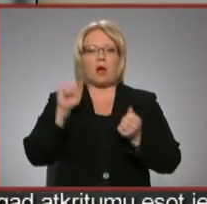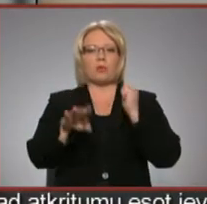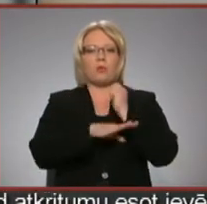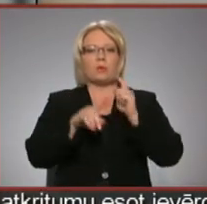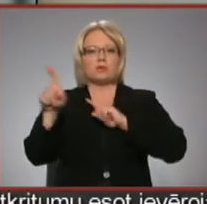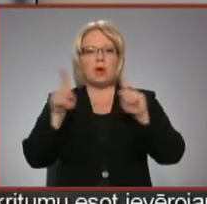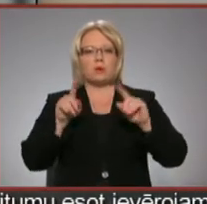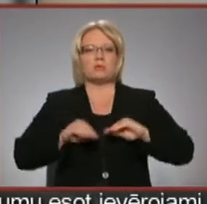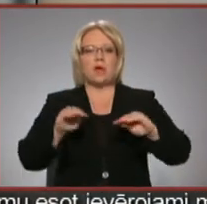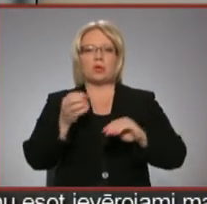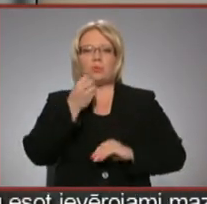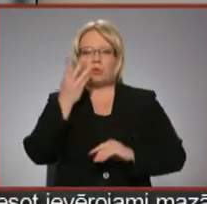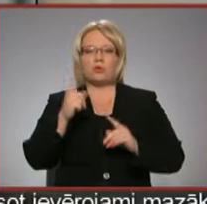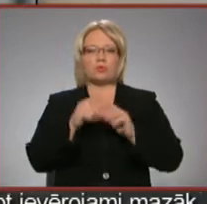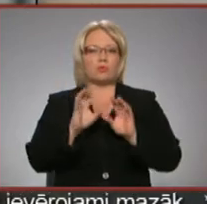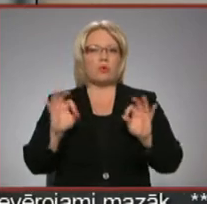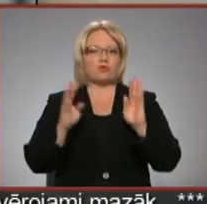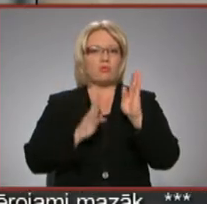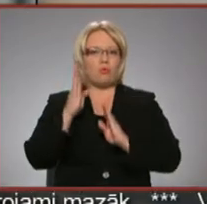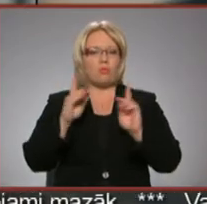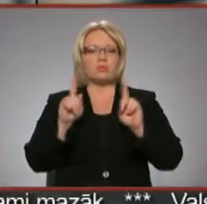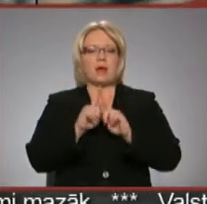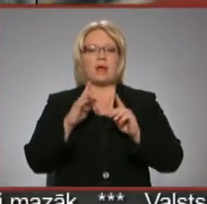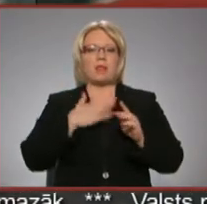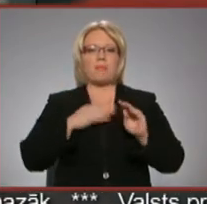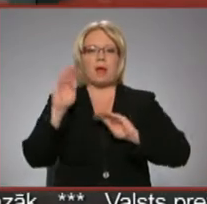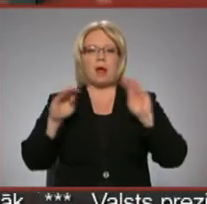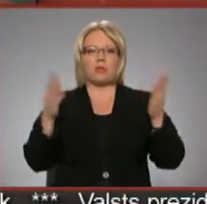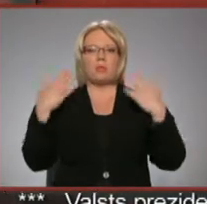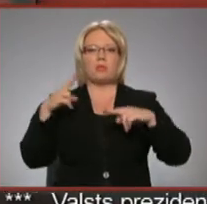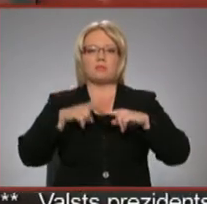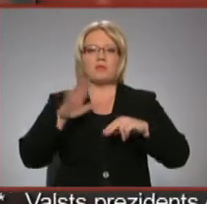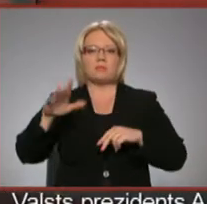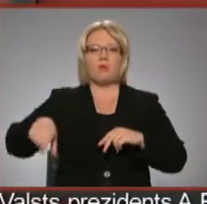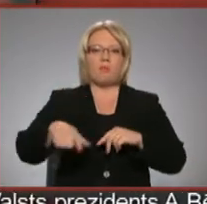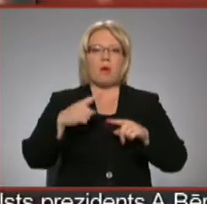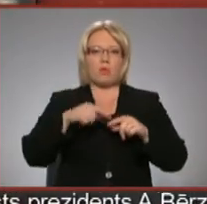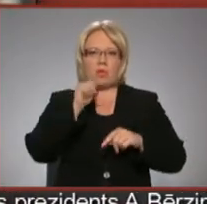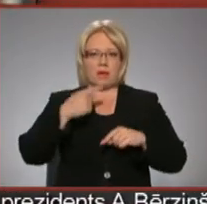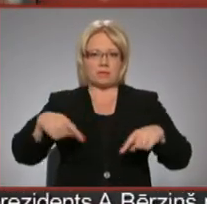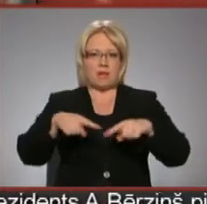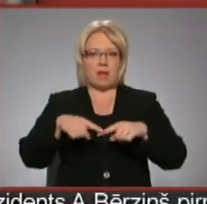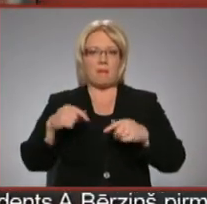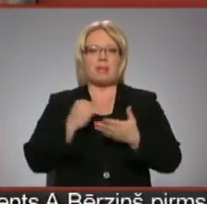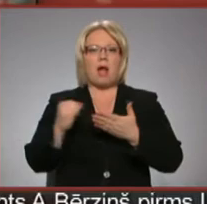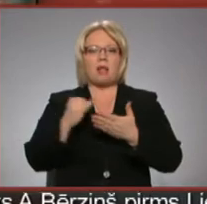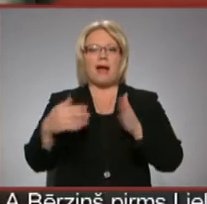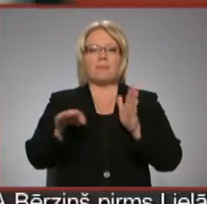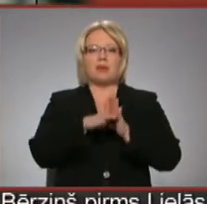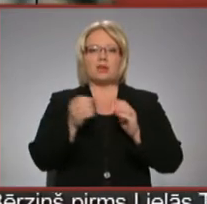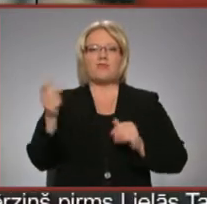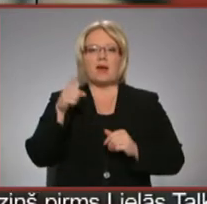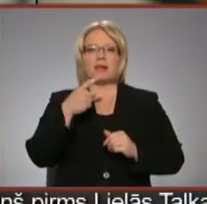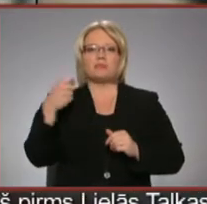stādītu puķus un košumu krūmus, kā arī labiekārtot atpūtas vietas pie upēm un ezeriem. Talkā piedalījušies vairāk nekā